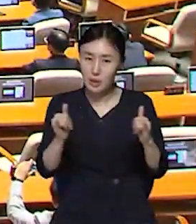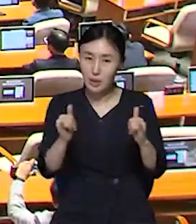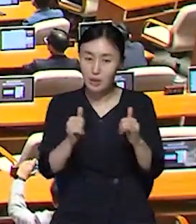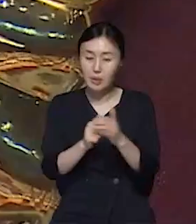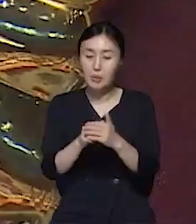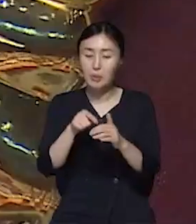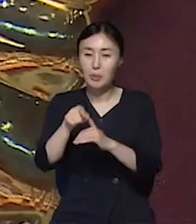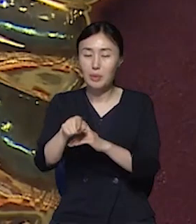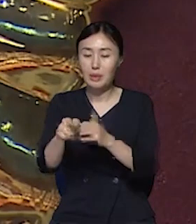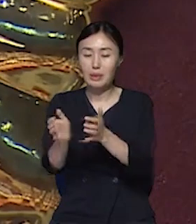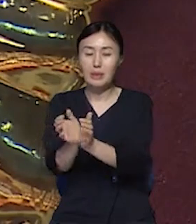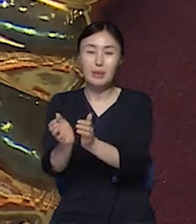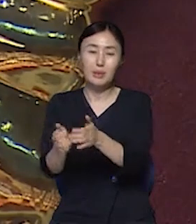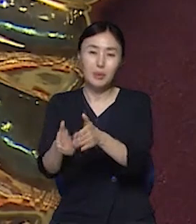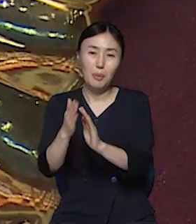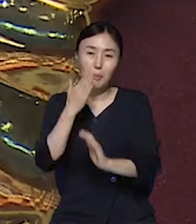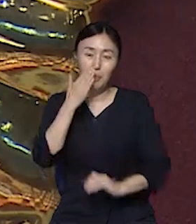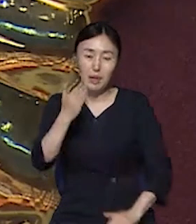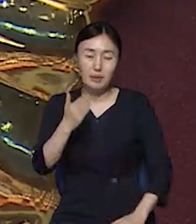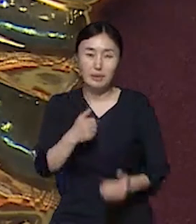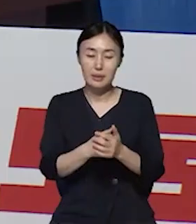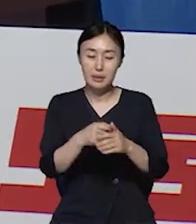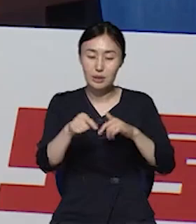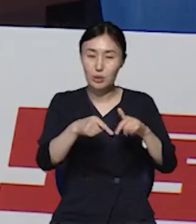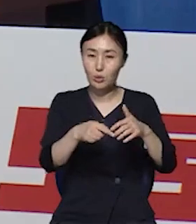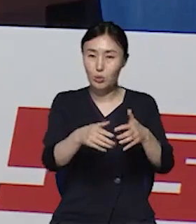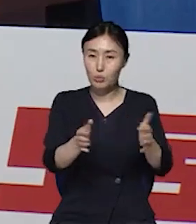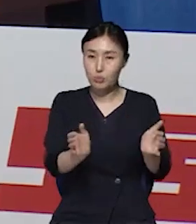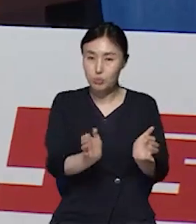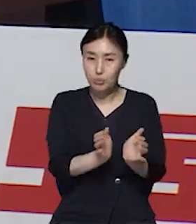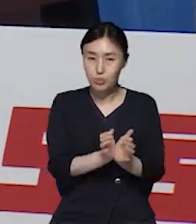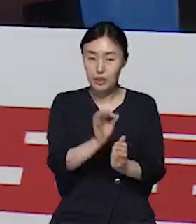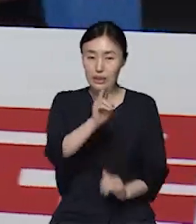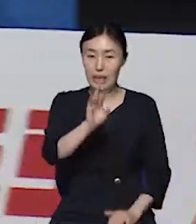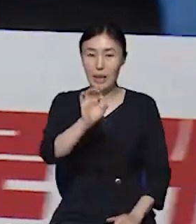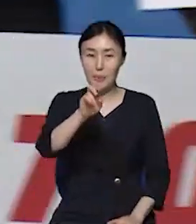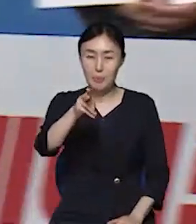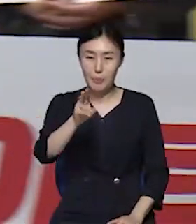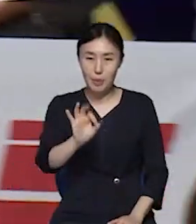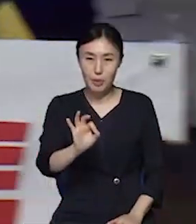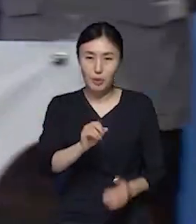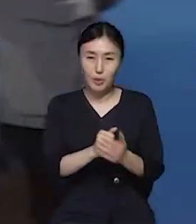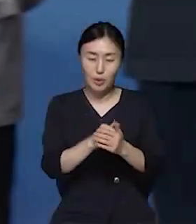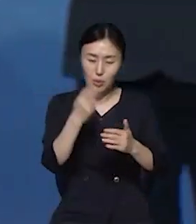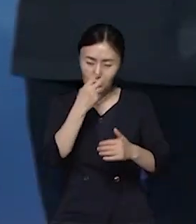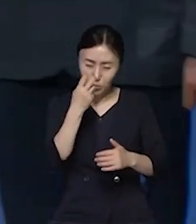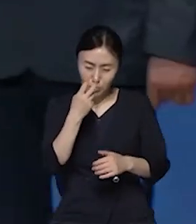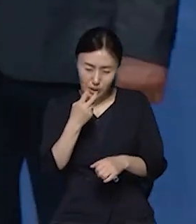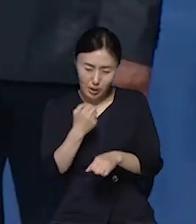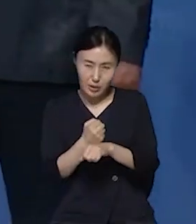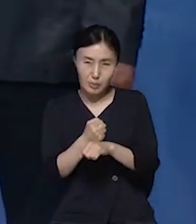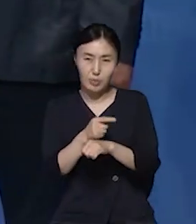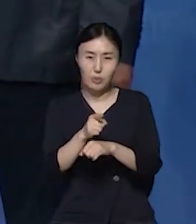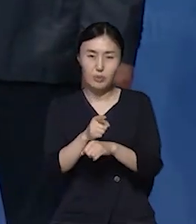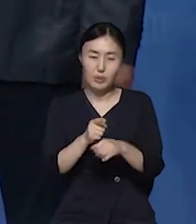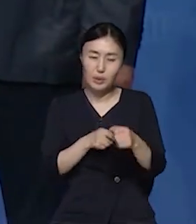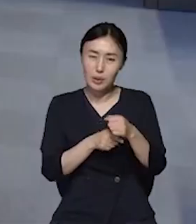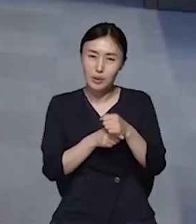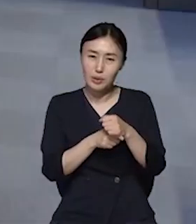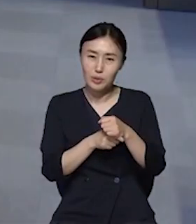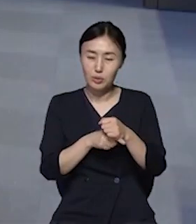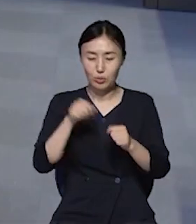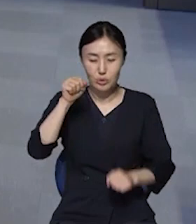요건입니다. 민주당 지도부가 양평 고속도로 의혹에 대해 국정조사까지 요구하며 대여투쟁에 고삐를 당기고